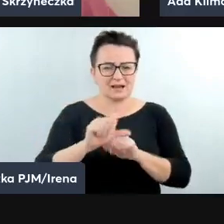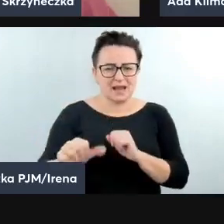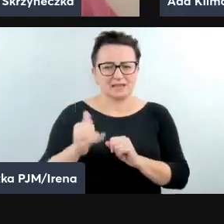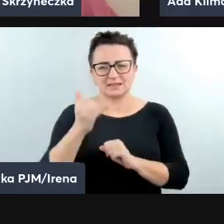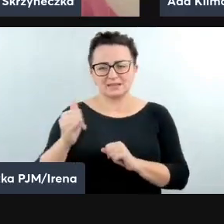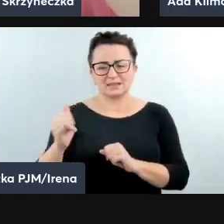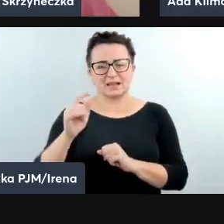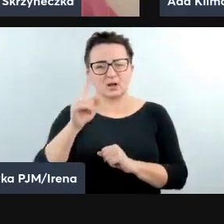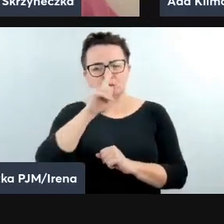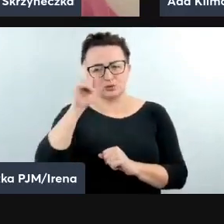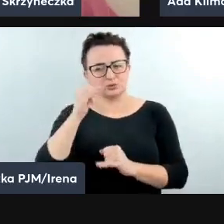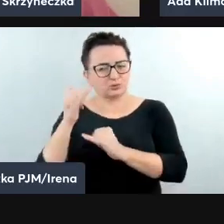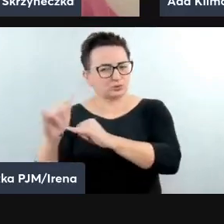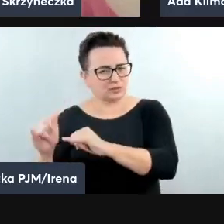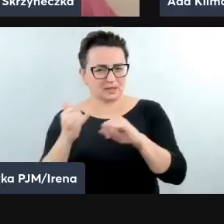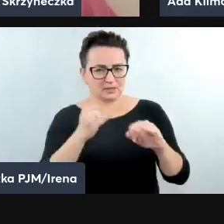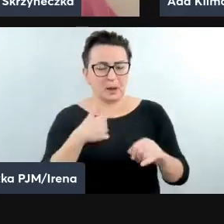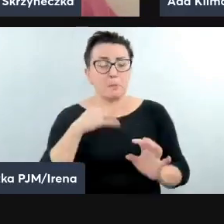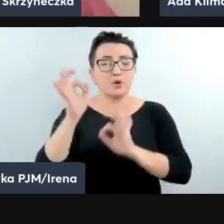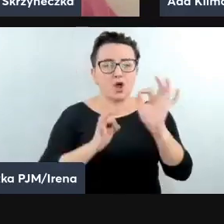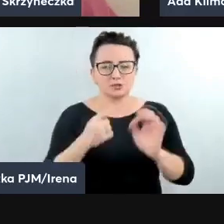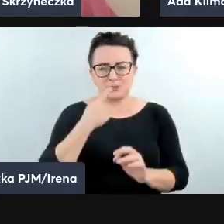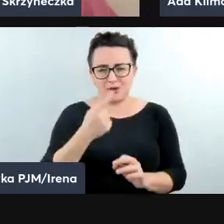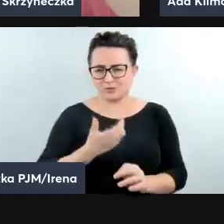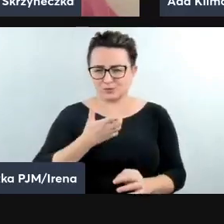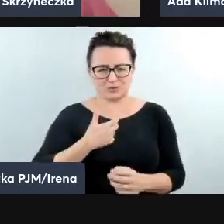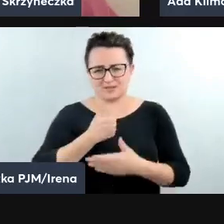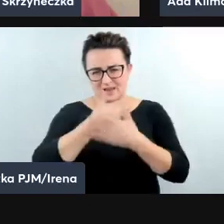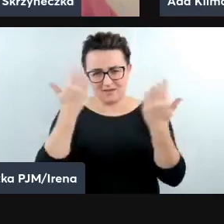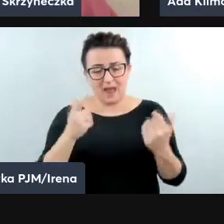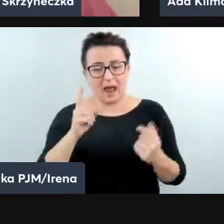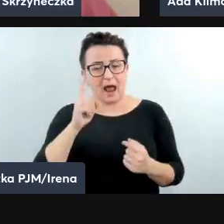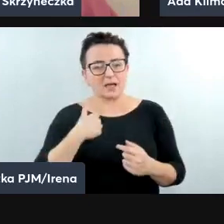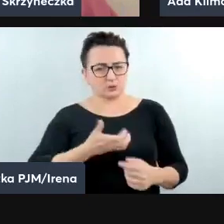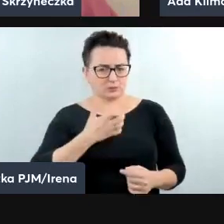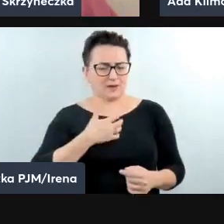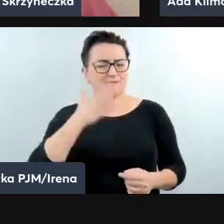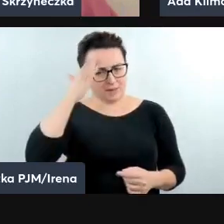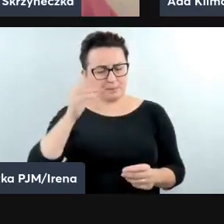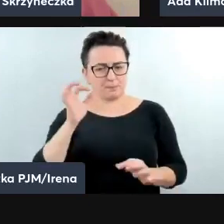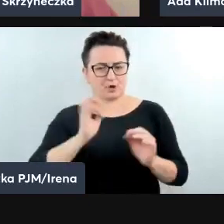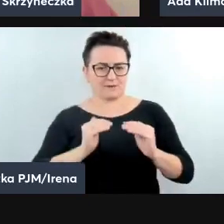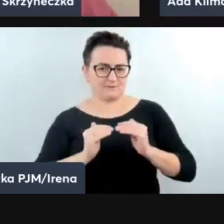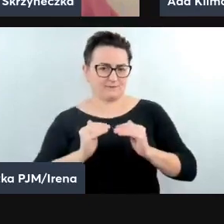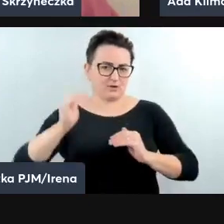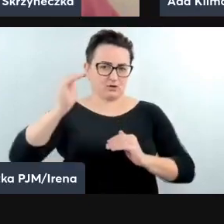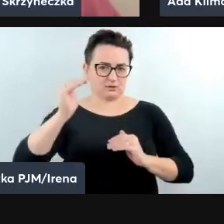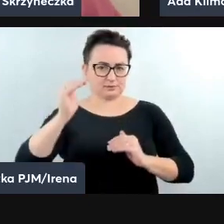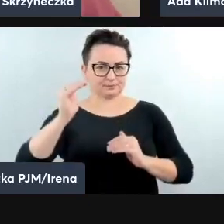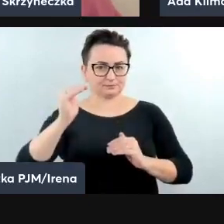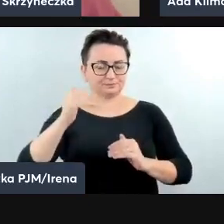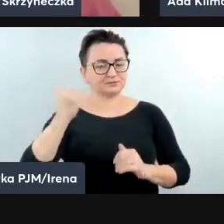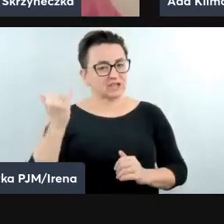takie wrażenie, że on wzrósł ten procent, nie? Więc zawsze apeluję, że jeżeli macie dzieci w wieku szkolnym